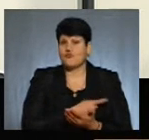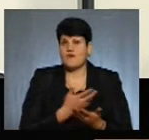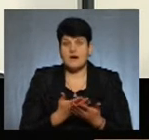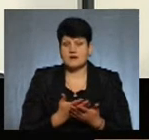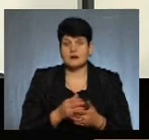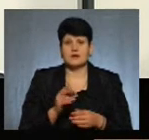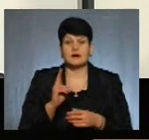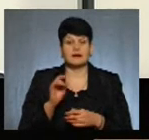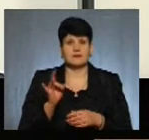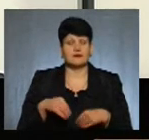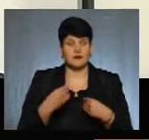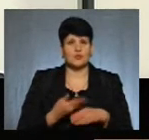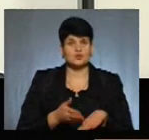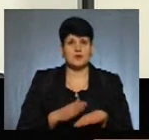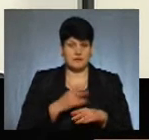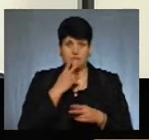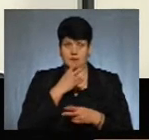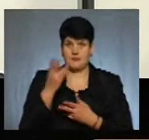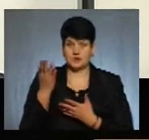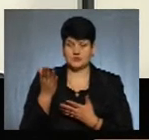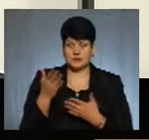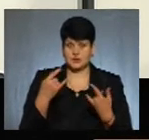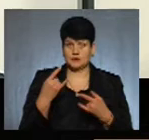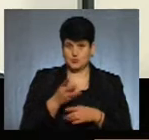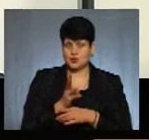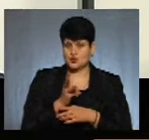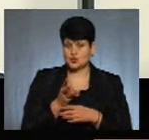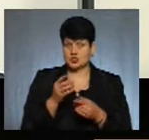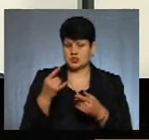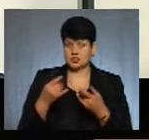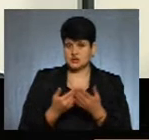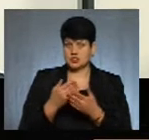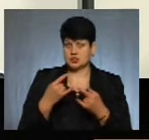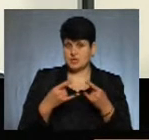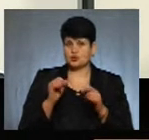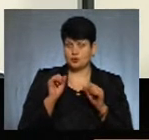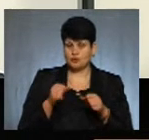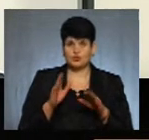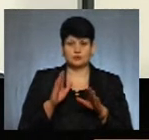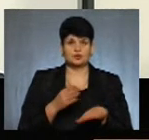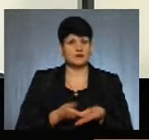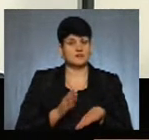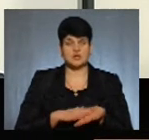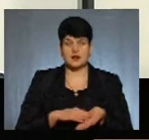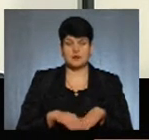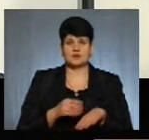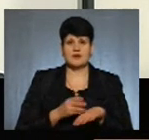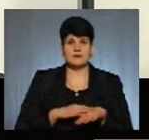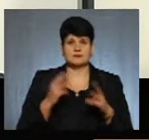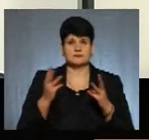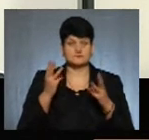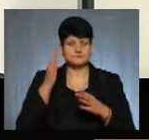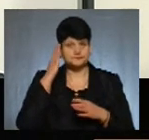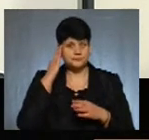дає ускладнення, як бачили ми з сюжету, так, що може розвинутися енцефаліт, досить важке ускладнення, може